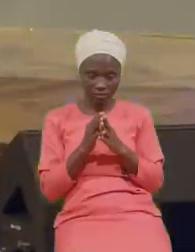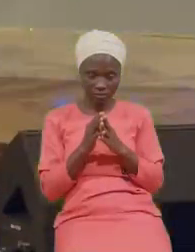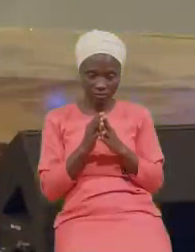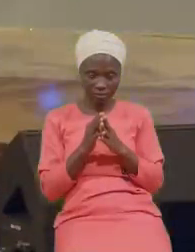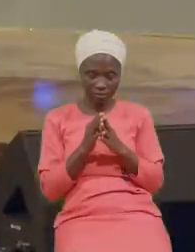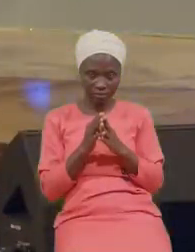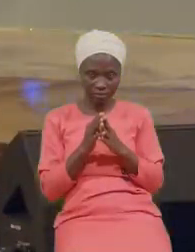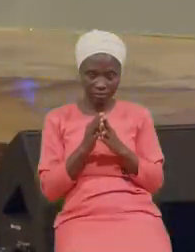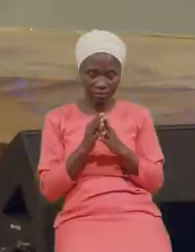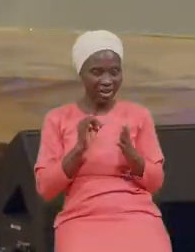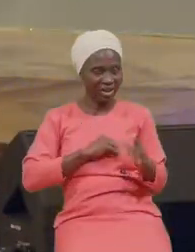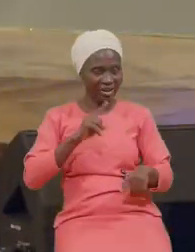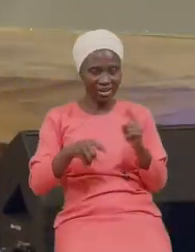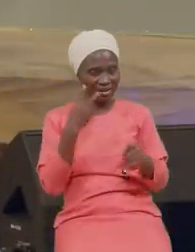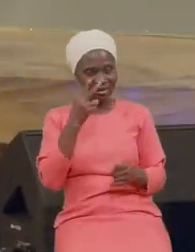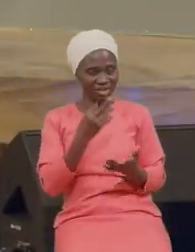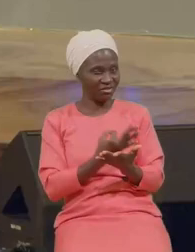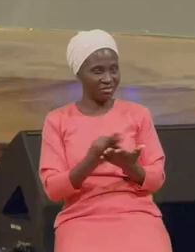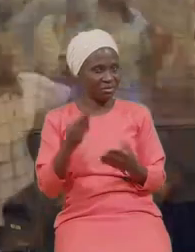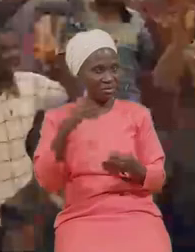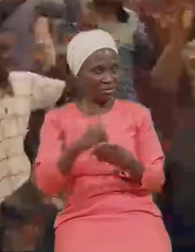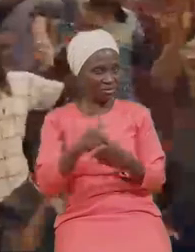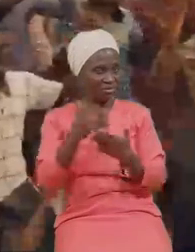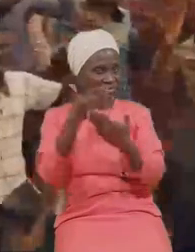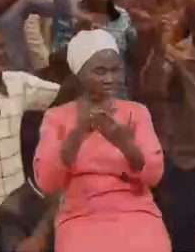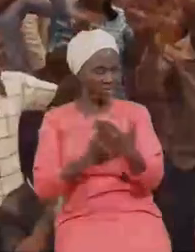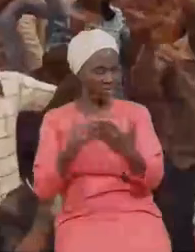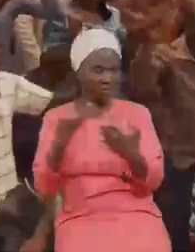je ne peux pas voir l'échec devant vous